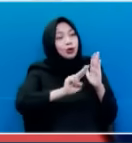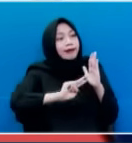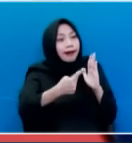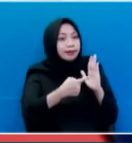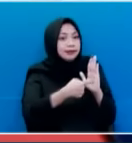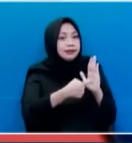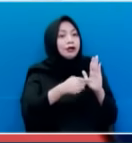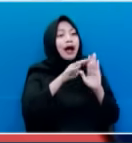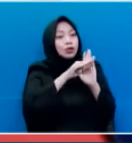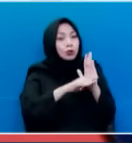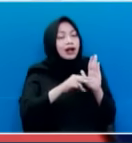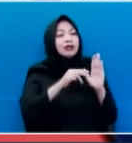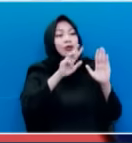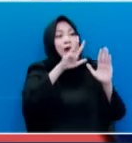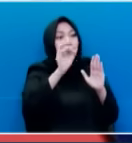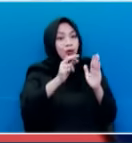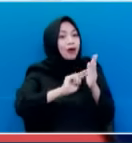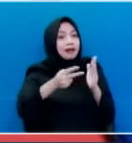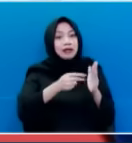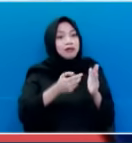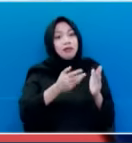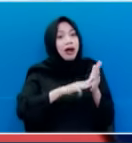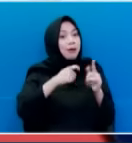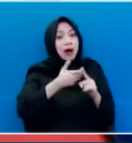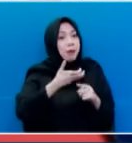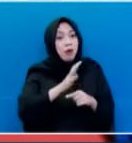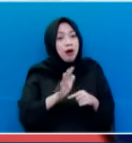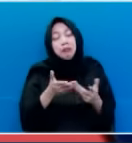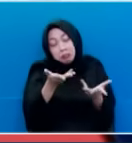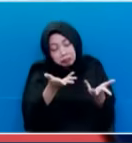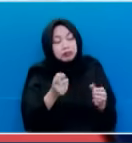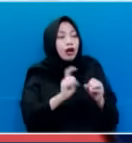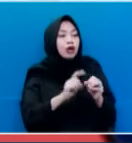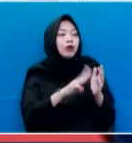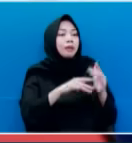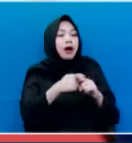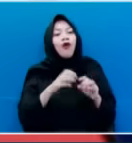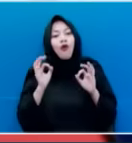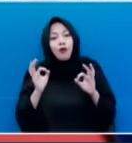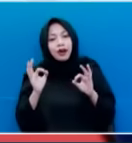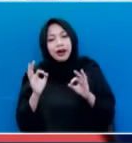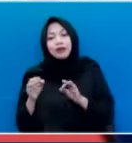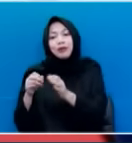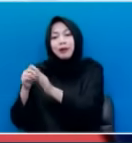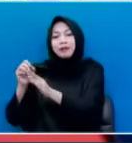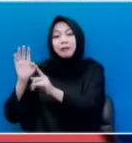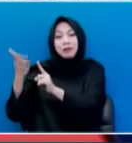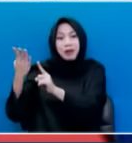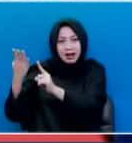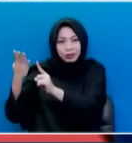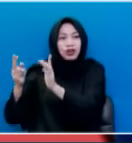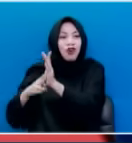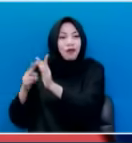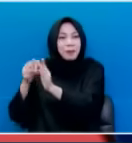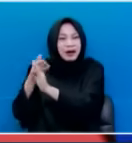90 karena prosesnya yang salah secara etik tadi. Oke, baik. Jangan sampai kemudian dengan tenggat waktu tidak ada dorongan untuk sesuatu hal yang memang